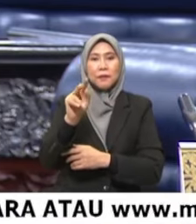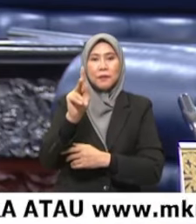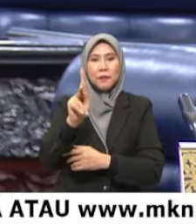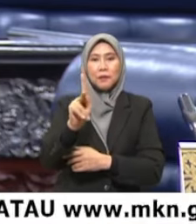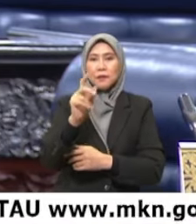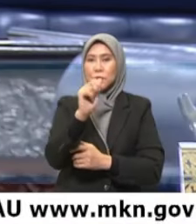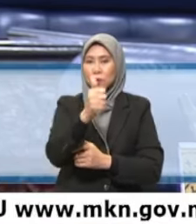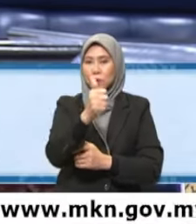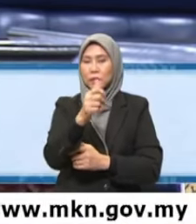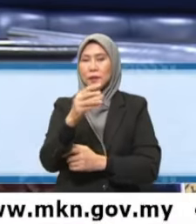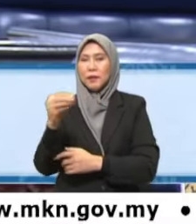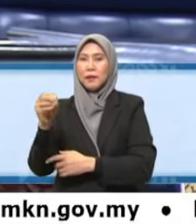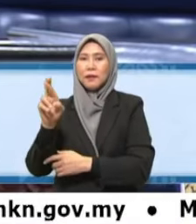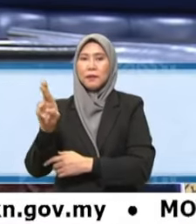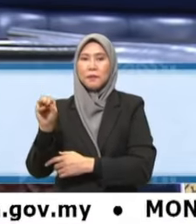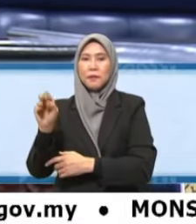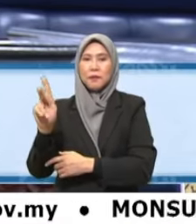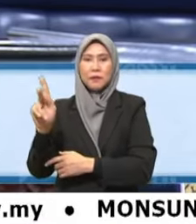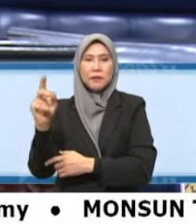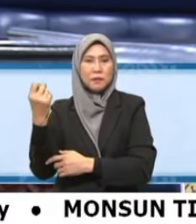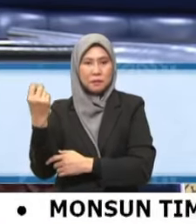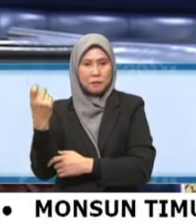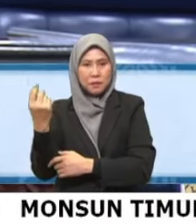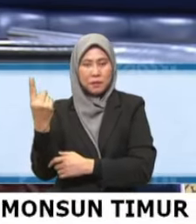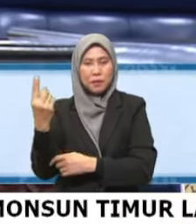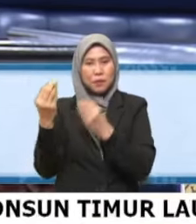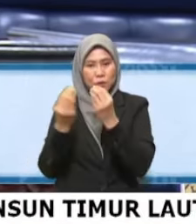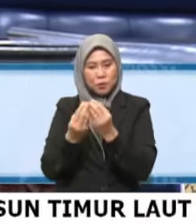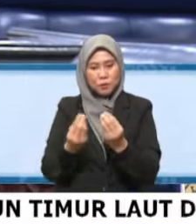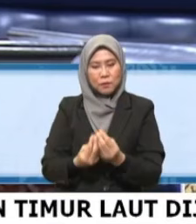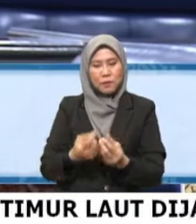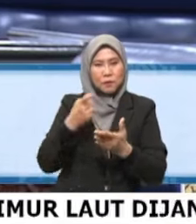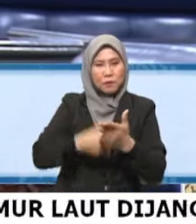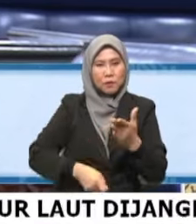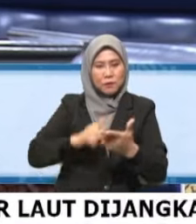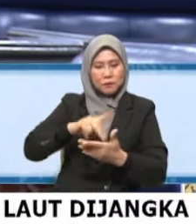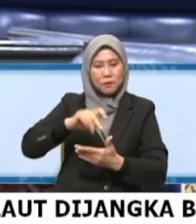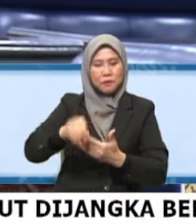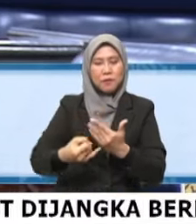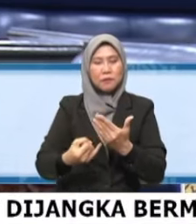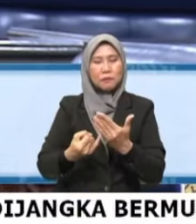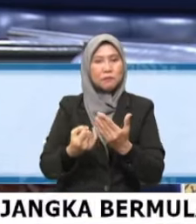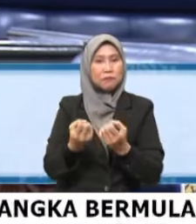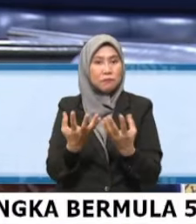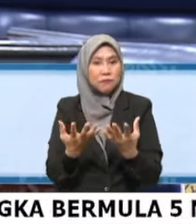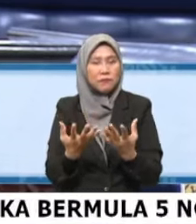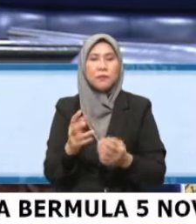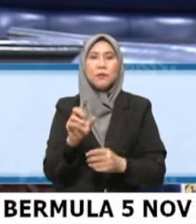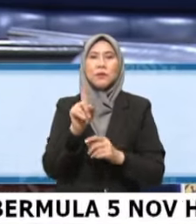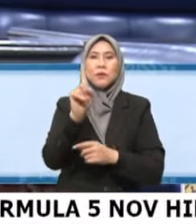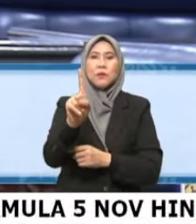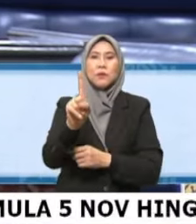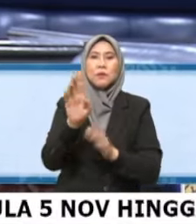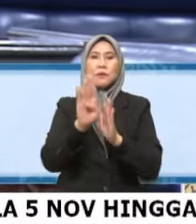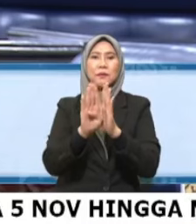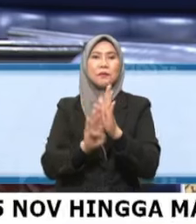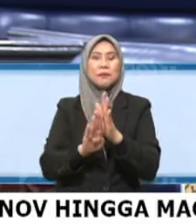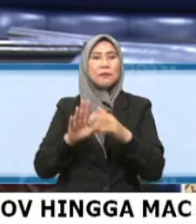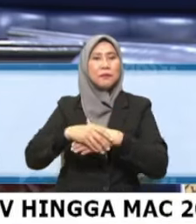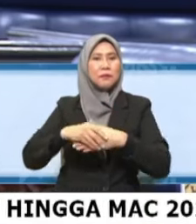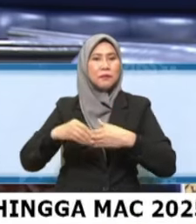dan Rancangan Malaysia ke-11 dengan jumlah kos projek masing-masing berjumlah RM1 bilion.